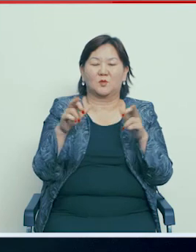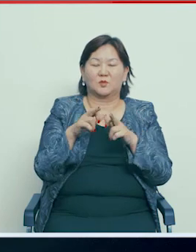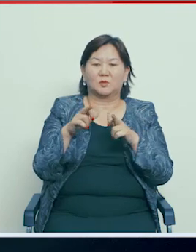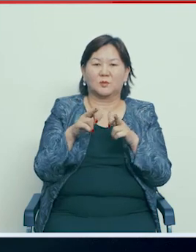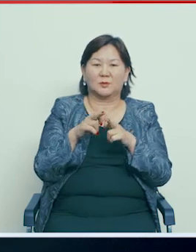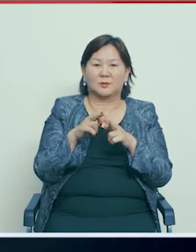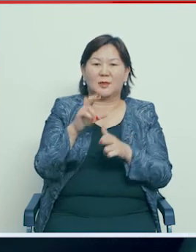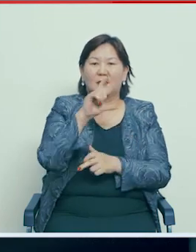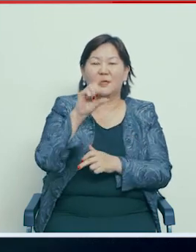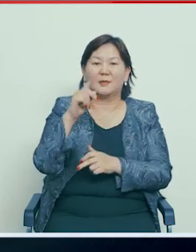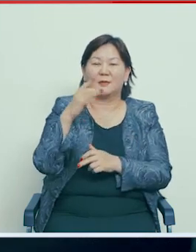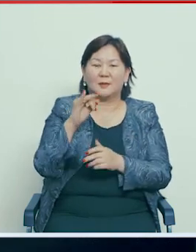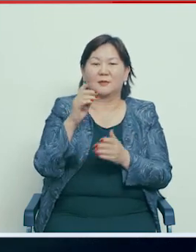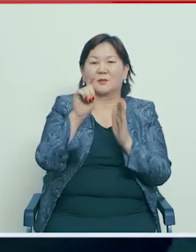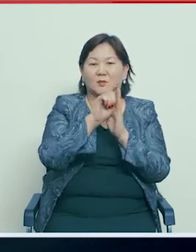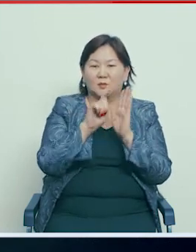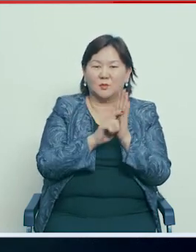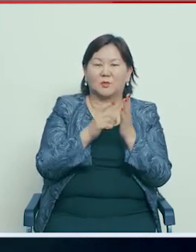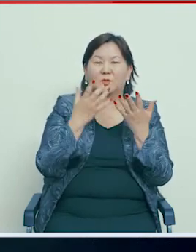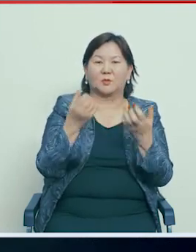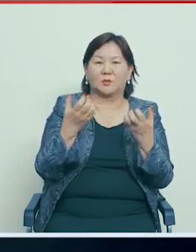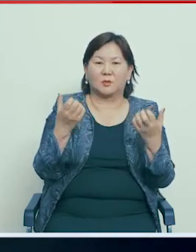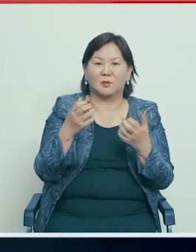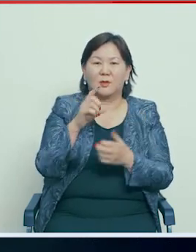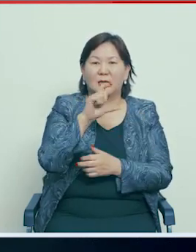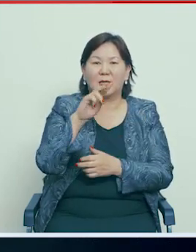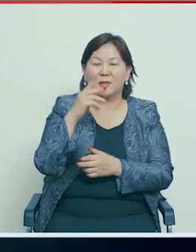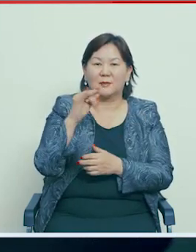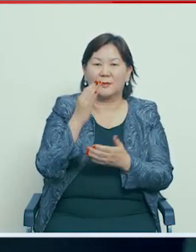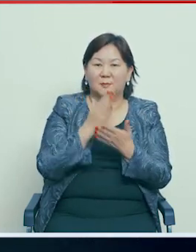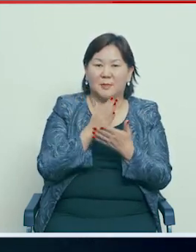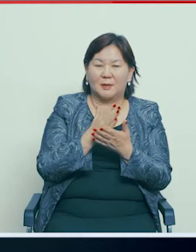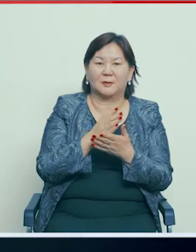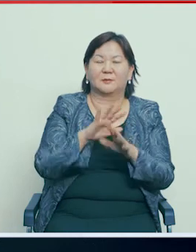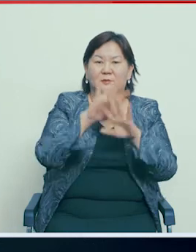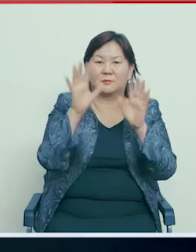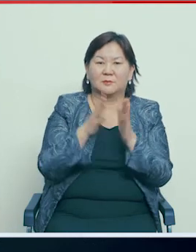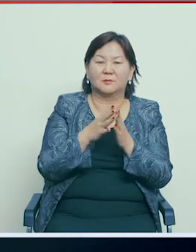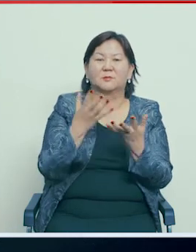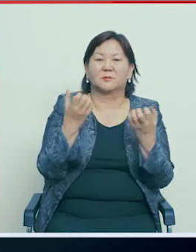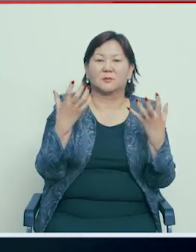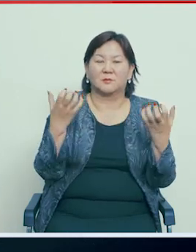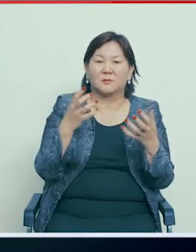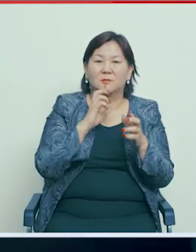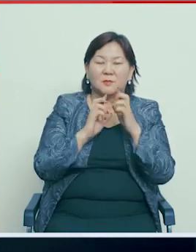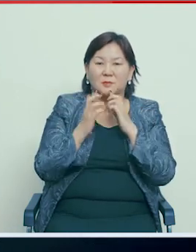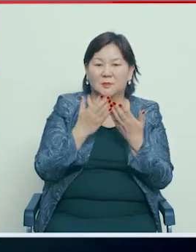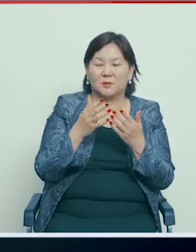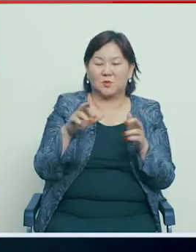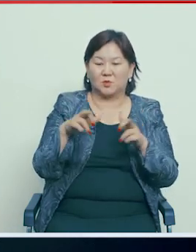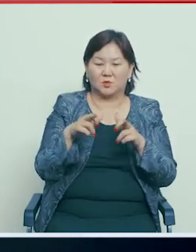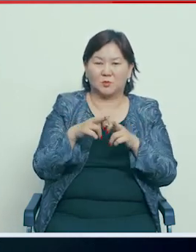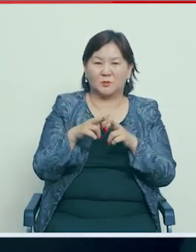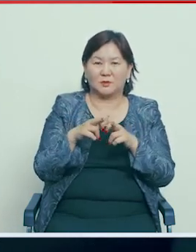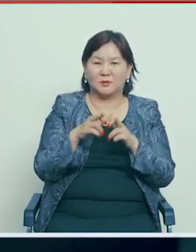иргэдэд ээлтэй. За нөгөө бүр том утгаараа хүн болгонд ээлтэй болгоход уулна нэг том асуудал биш юм шиг санагдаад байдаг байхгүй юу? Ялангуяа хөгжлийн